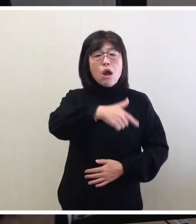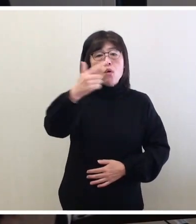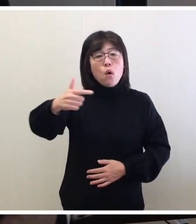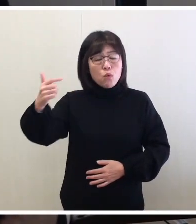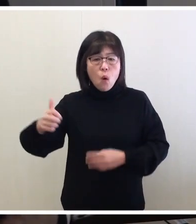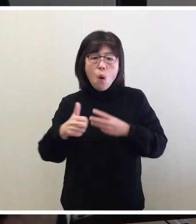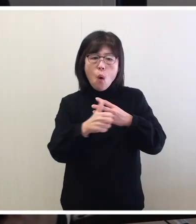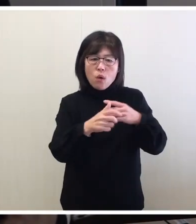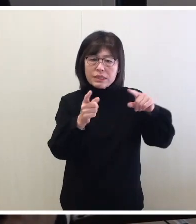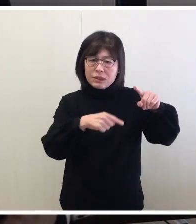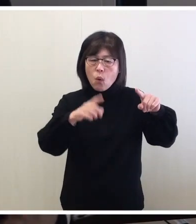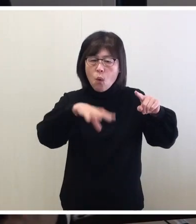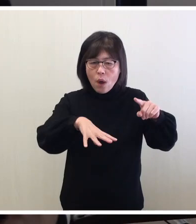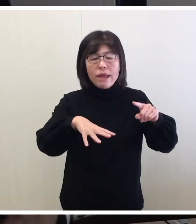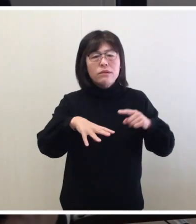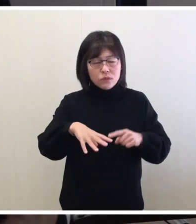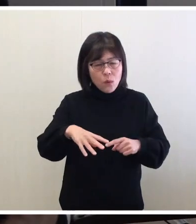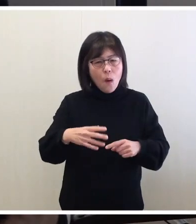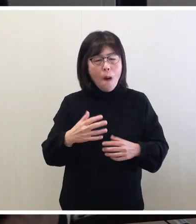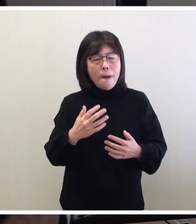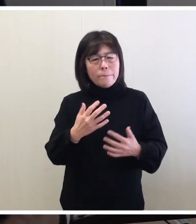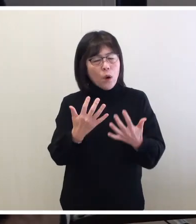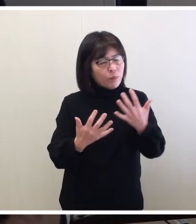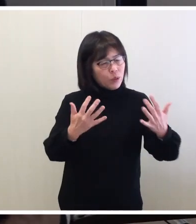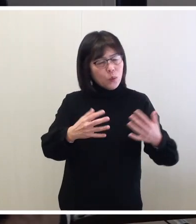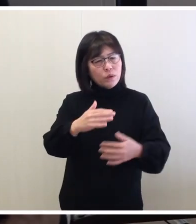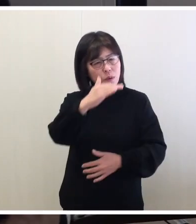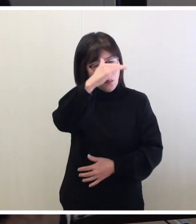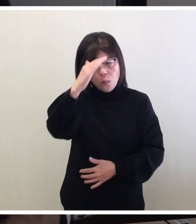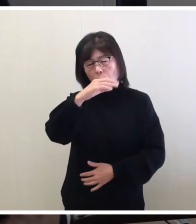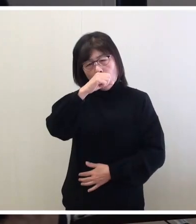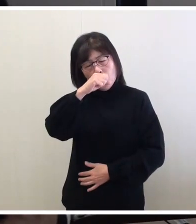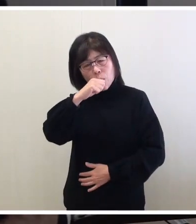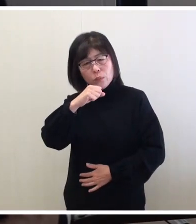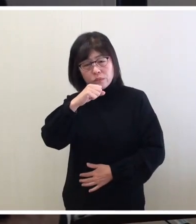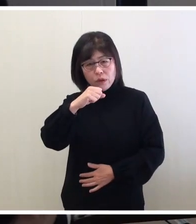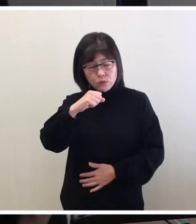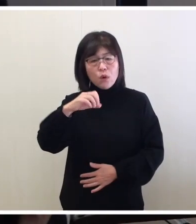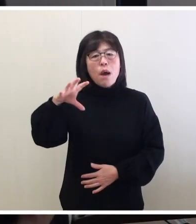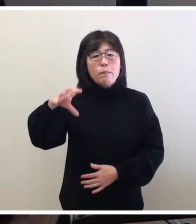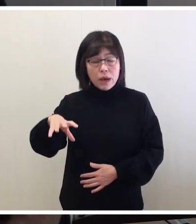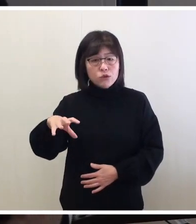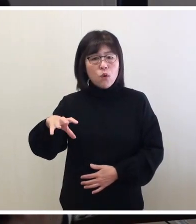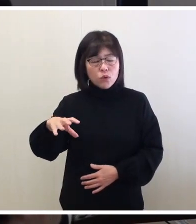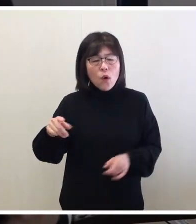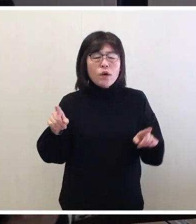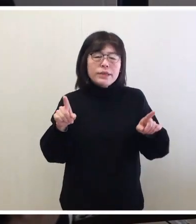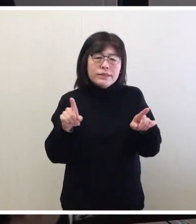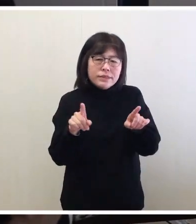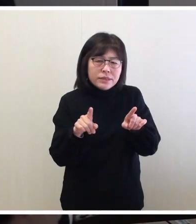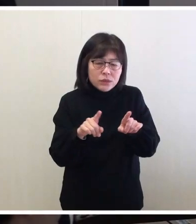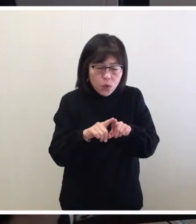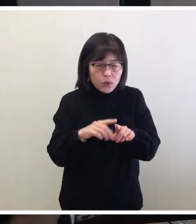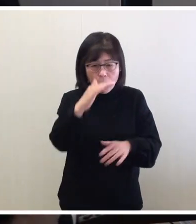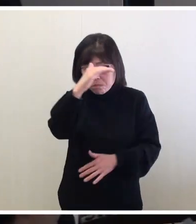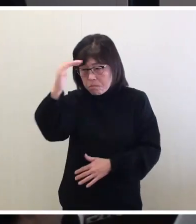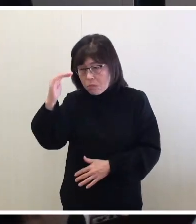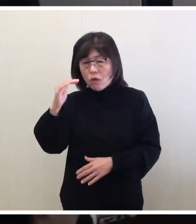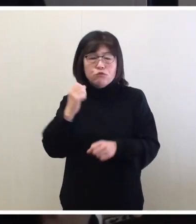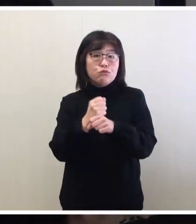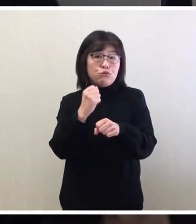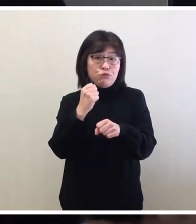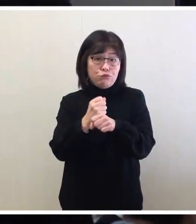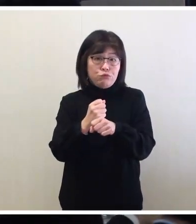まず、六甲や王子公園の緑豊かな景観と調和する空間を計画していきます